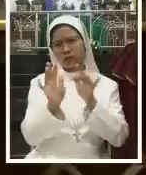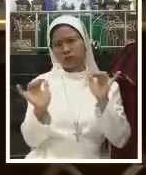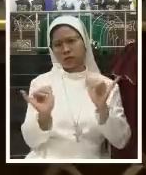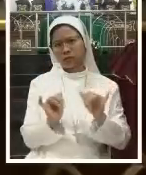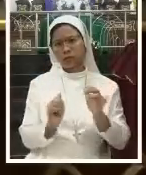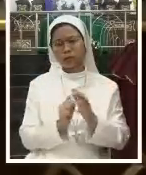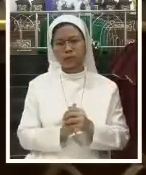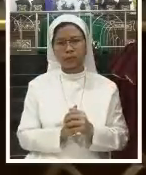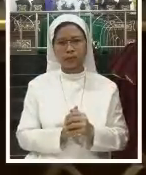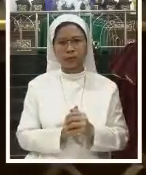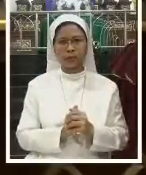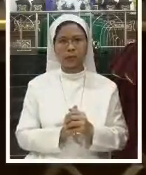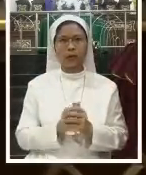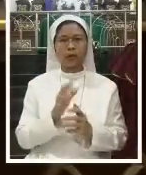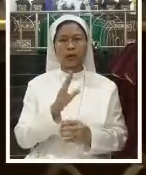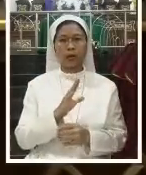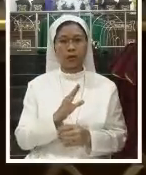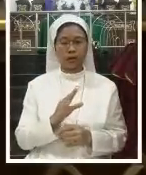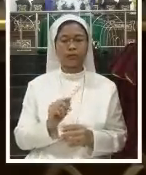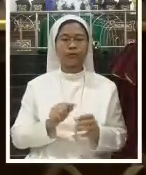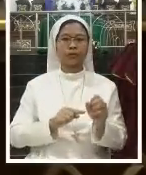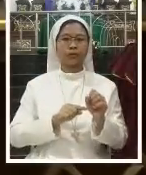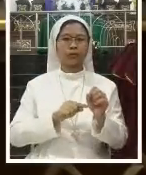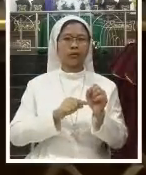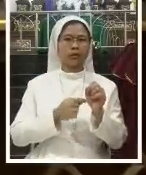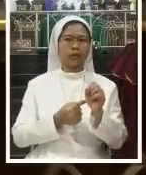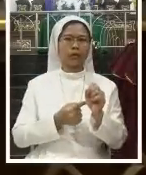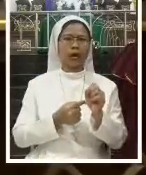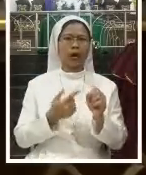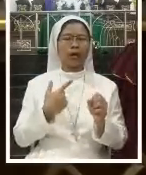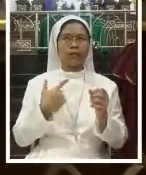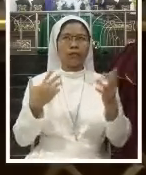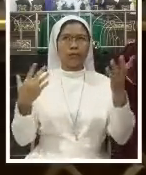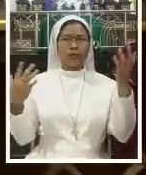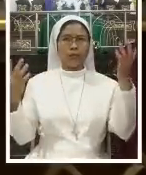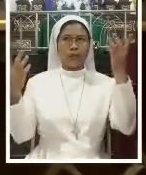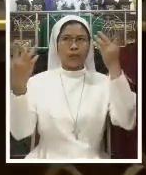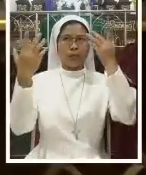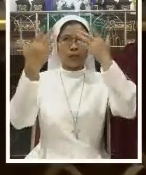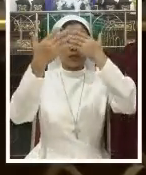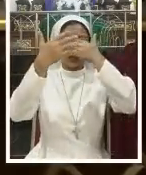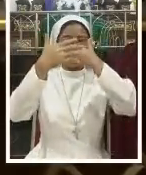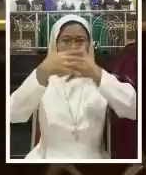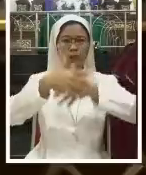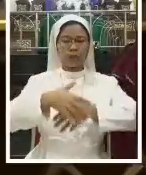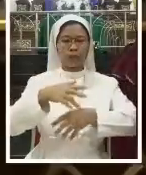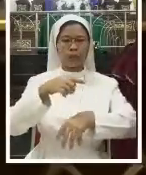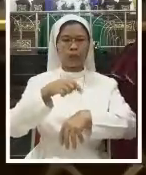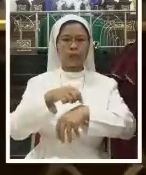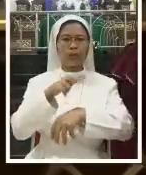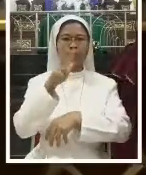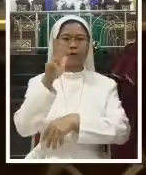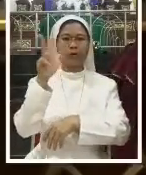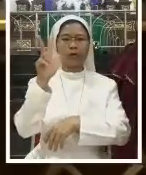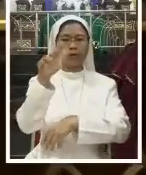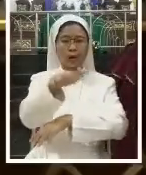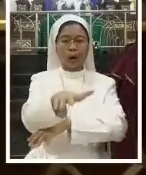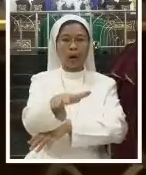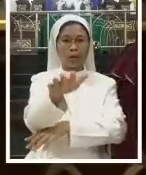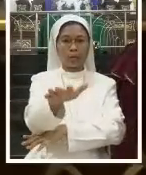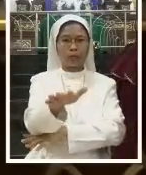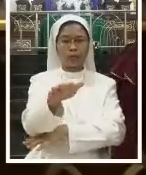siya. Puunod to, nagdiklom sa bilog na daga sa God alas tres. Mga alas